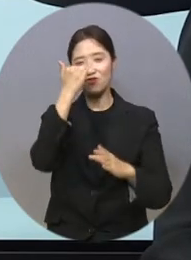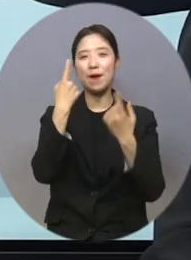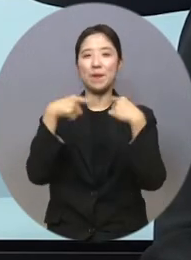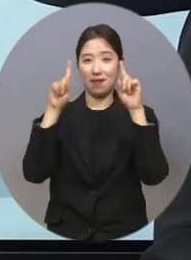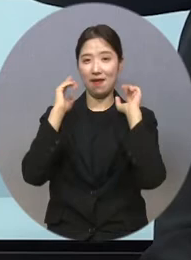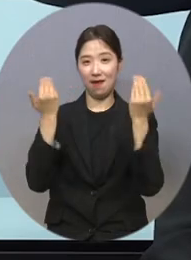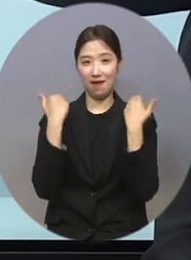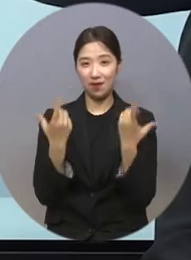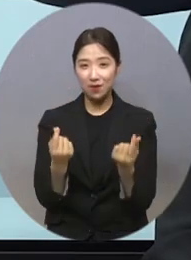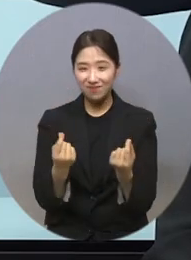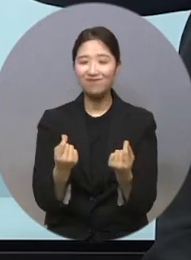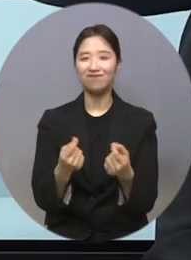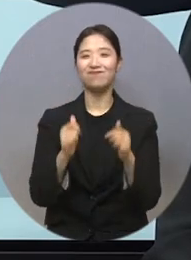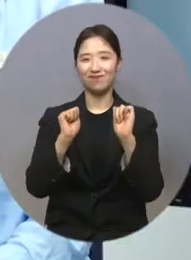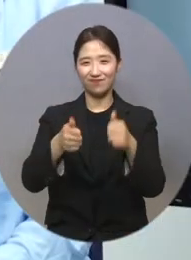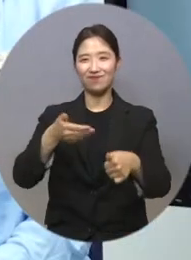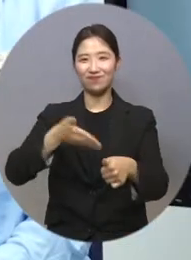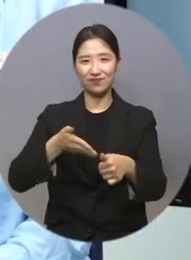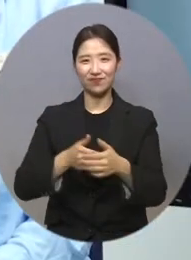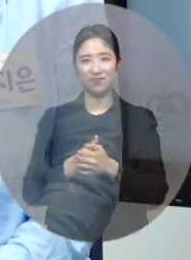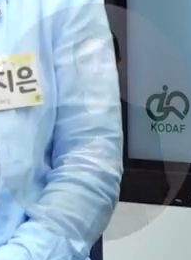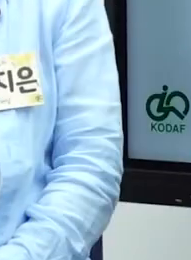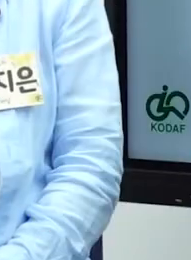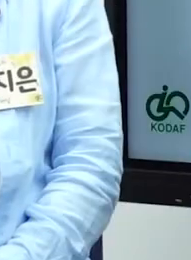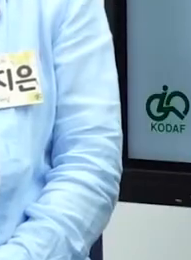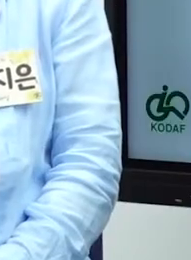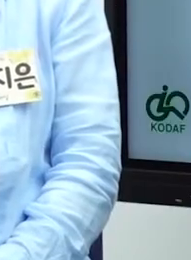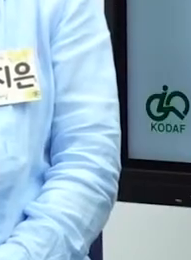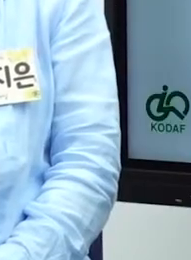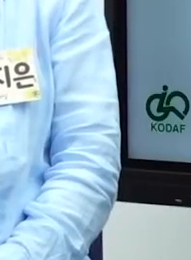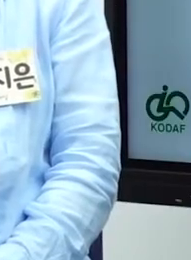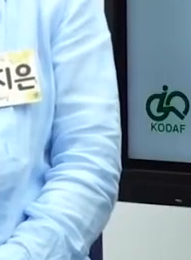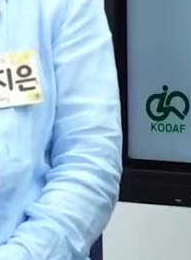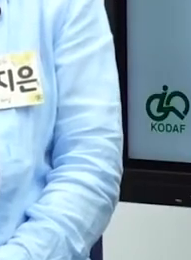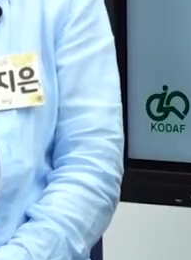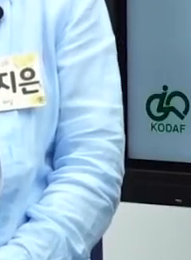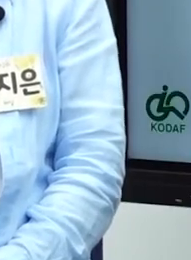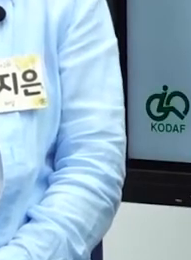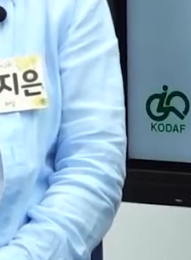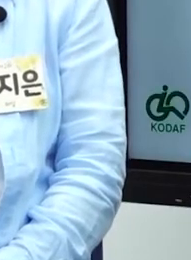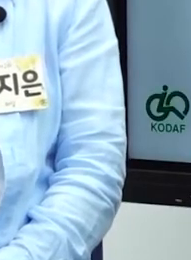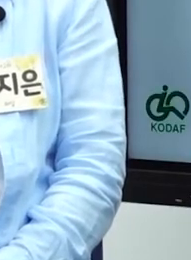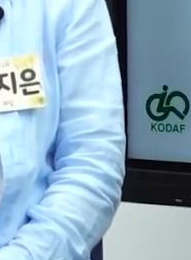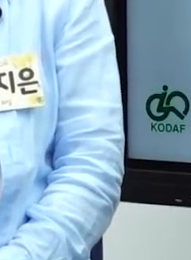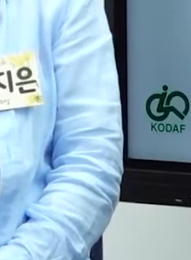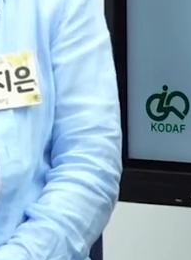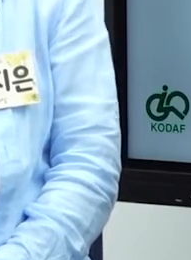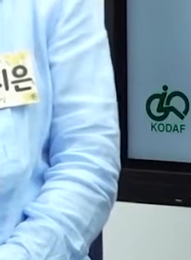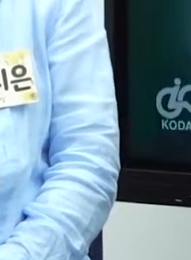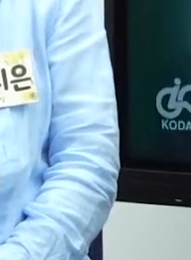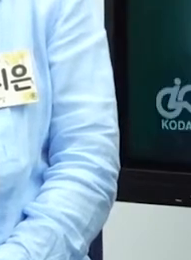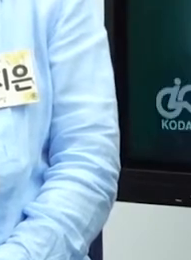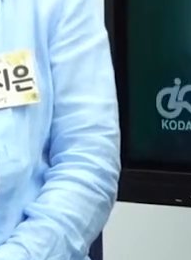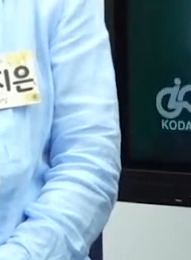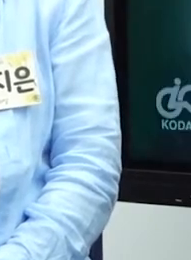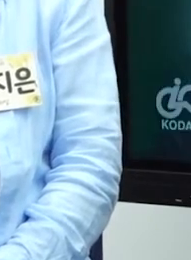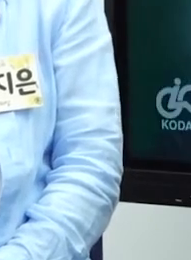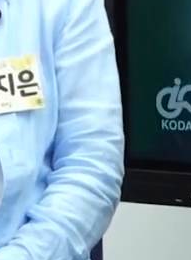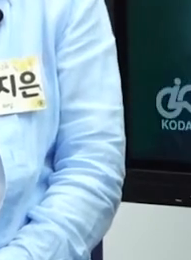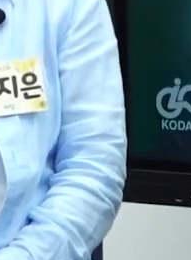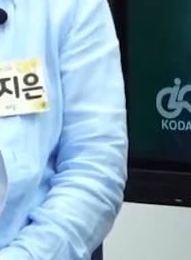계시다고 하네요. 인사 부탁드릴게요. 네, 안녕하세요, 여러분. 뵙게 되어 반갑습니다. 저의 수어 이름은 이렇게 합니다.